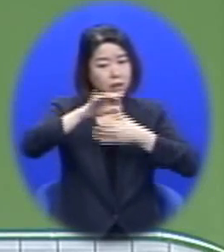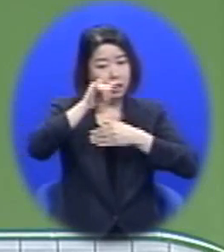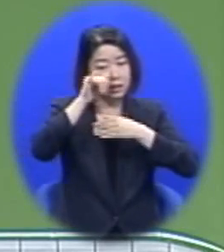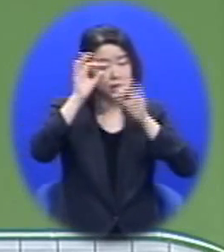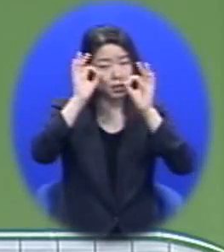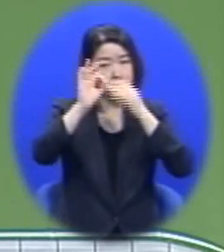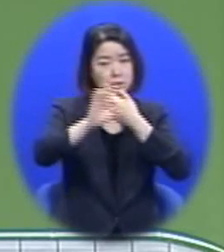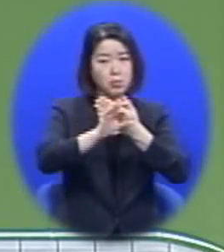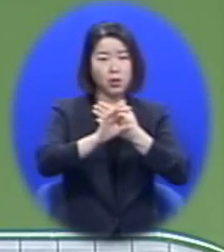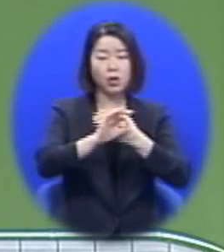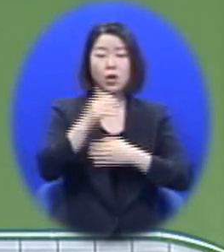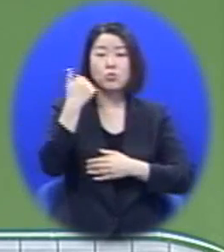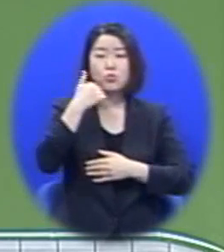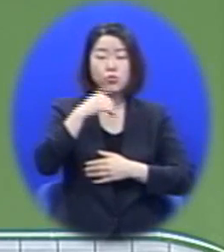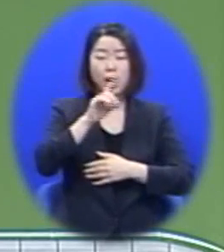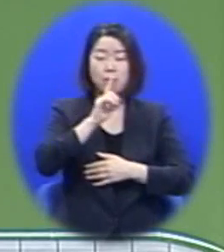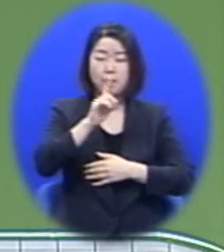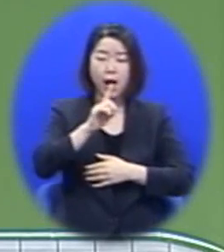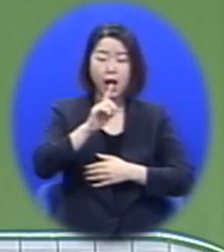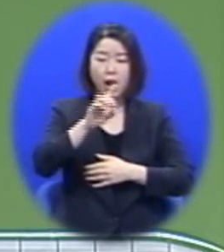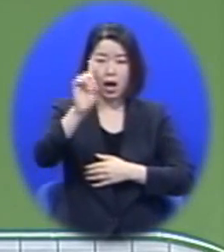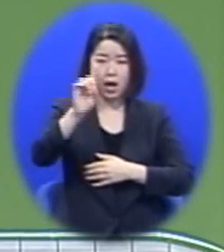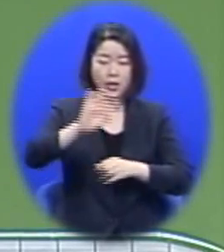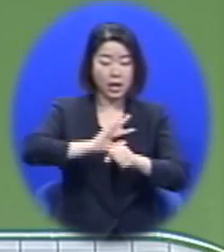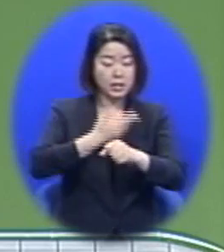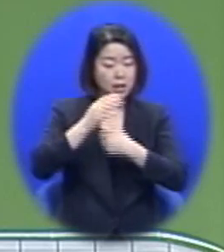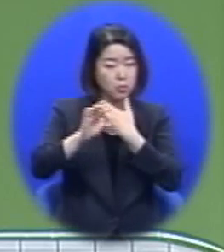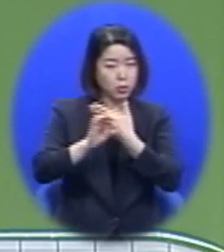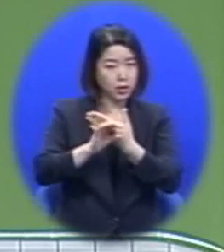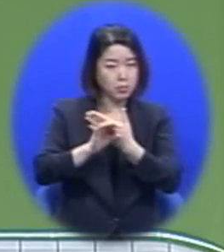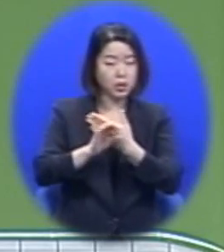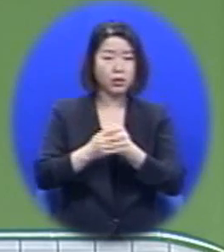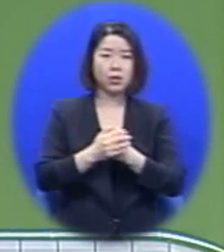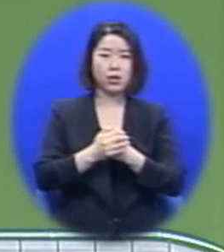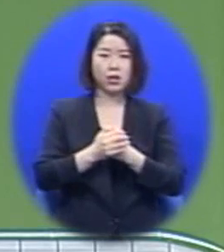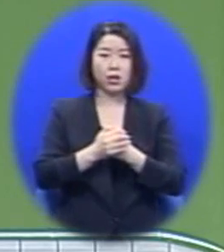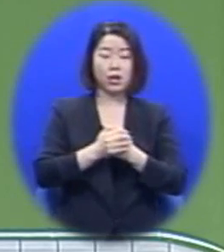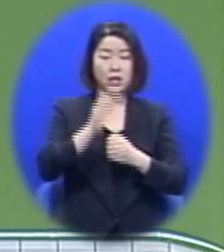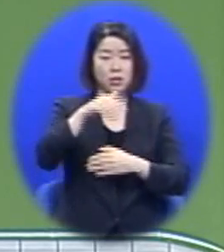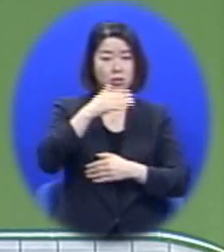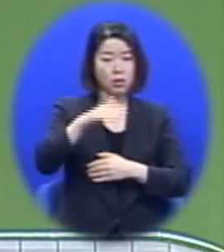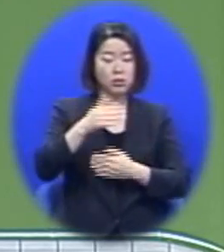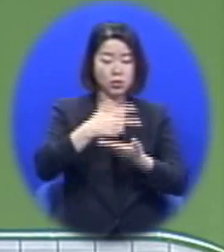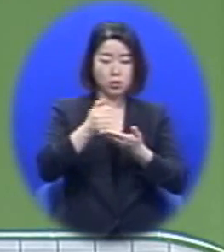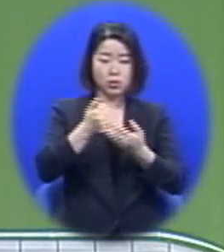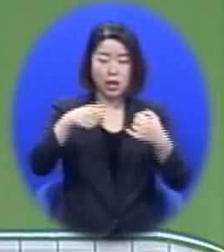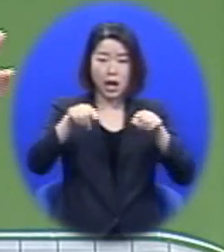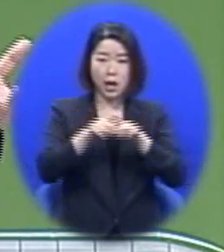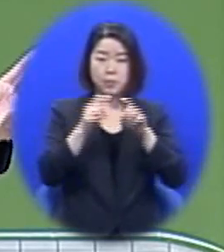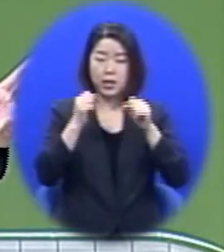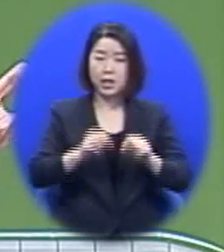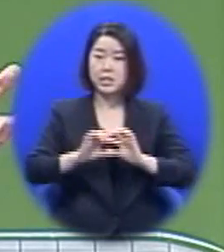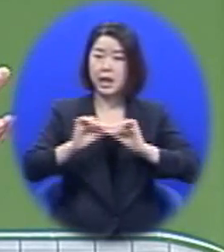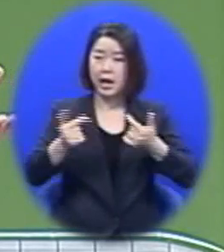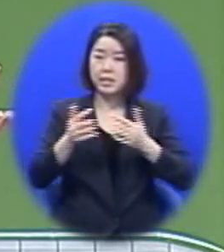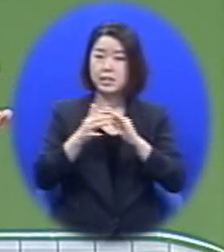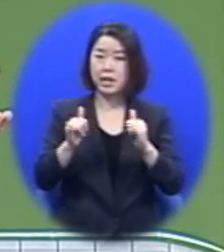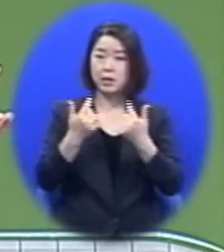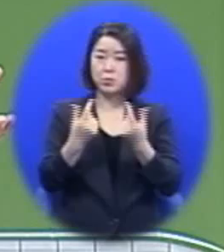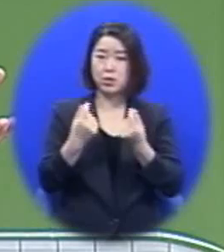있다면 조금 누가 어떤 말 한마디를 잘못한다면 전혀 주님이 함께 계신 사람처럼 행동하지